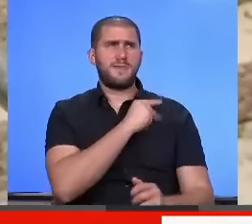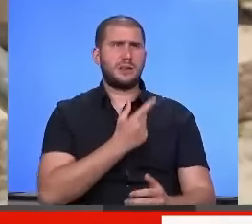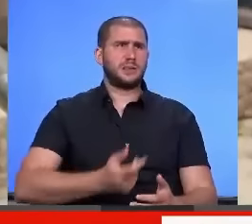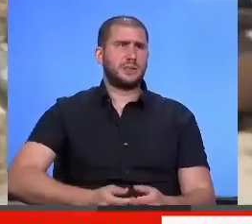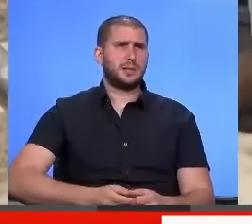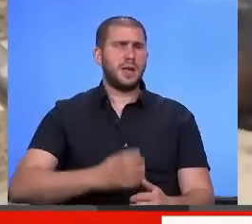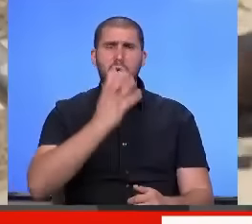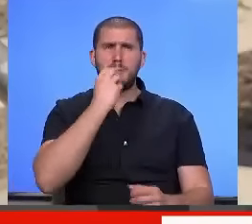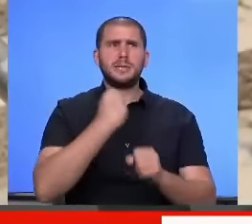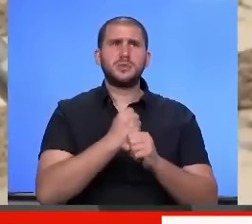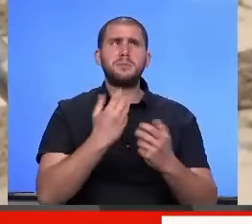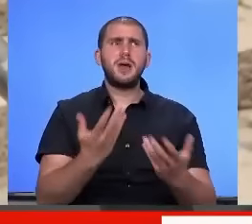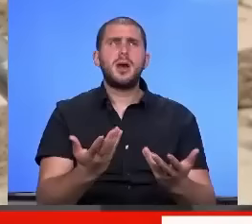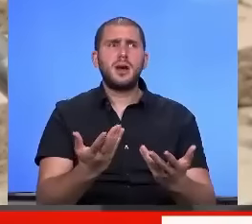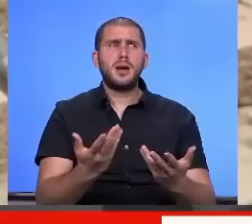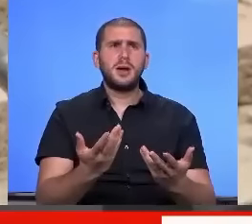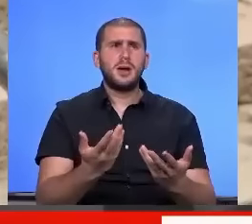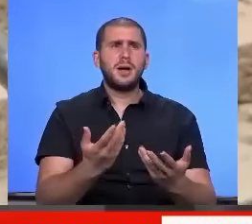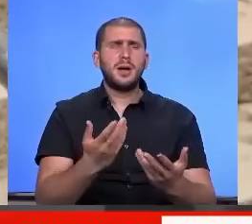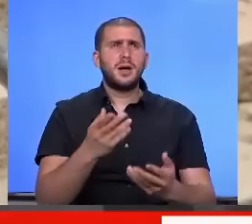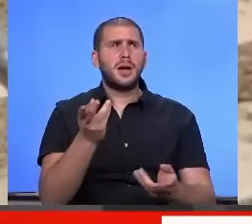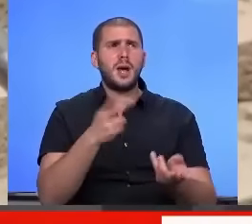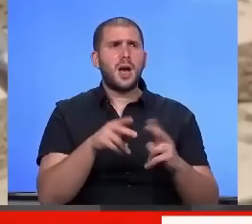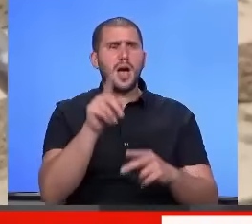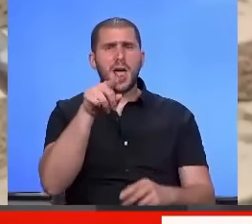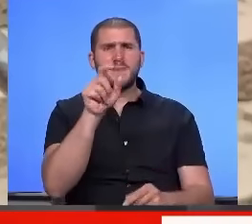ايش عملت بسيسة؟ قتلت